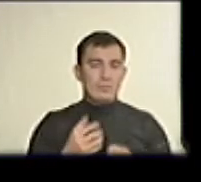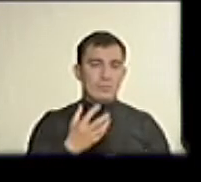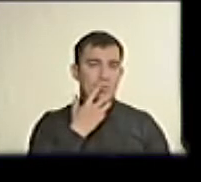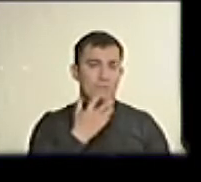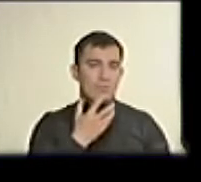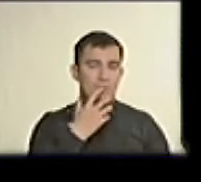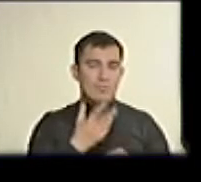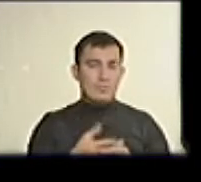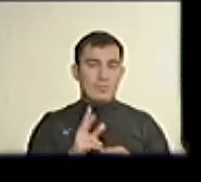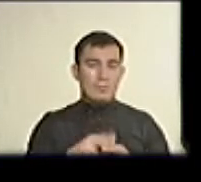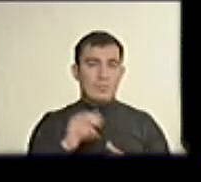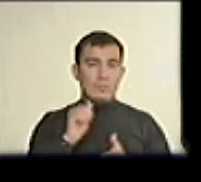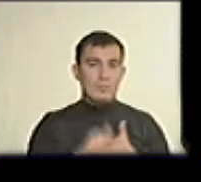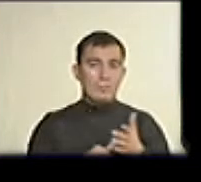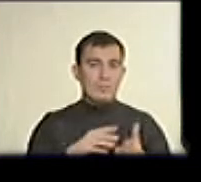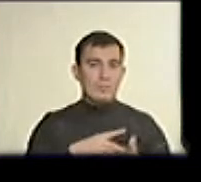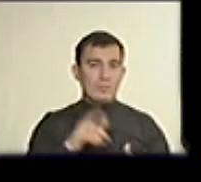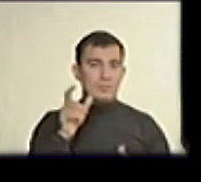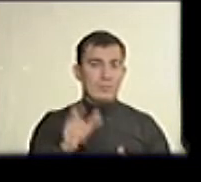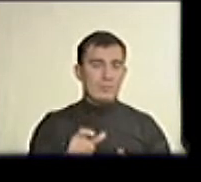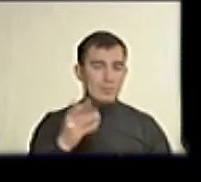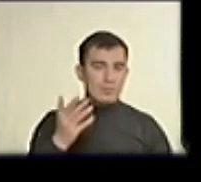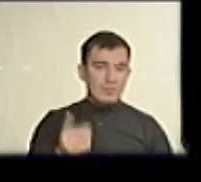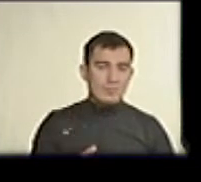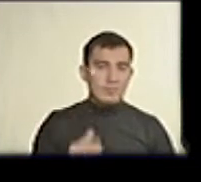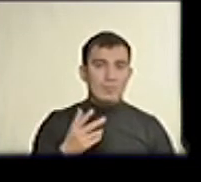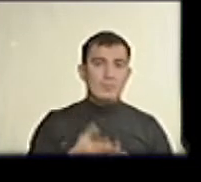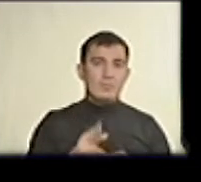Aziz o'quvchilar, mana shu yerdan ham ko'rinib turibdiki,